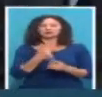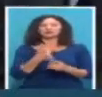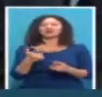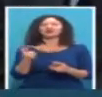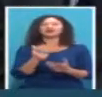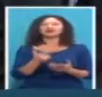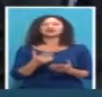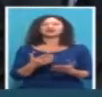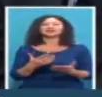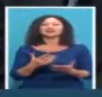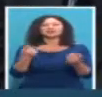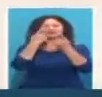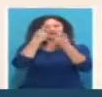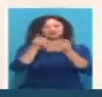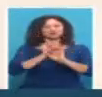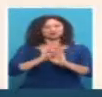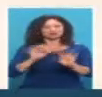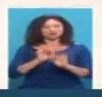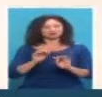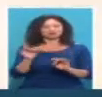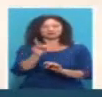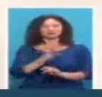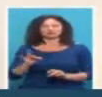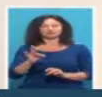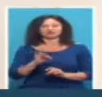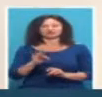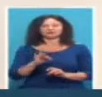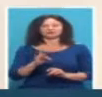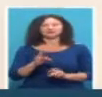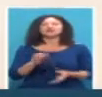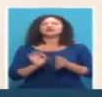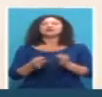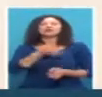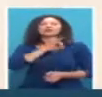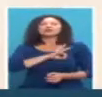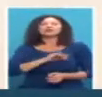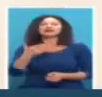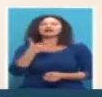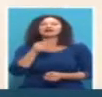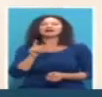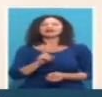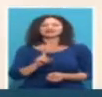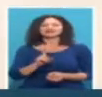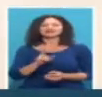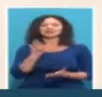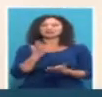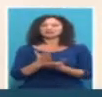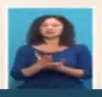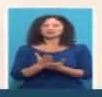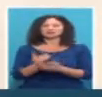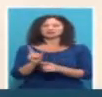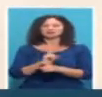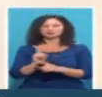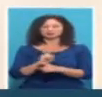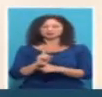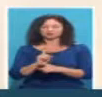хозяйства приводит статистику по республике. Корректировка нормы потребления товарного газа для потребителей, не имеющих приборов учета на